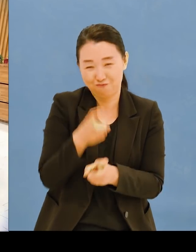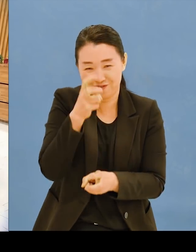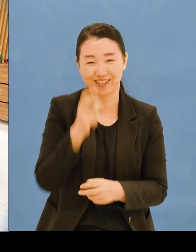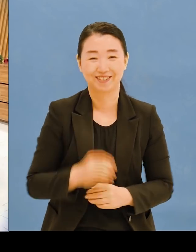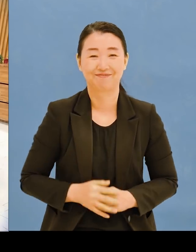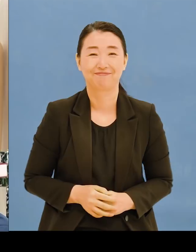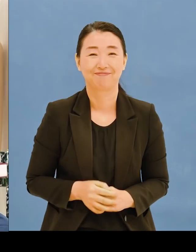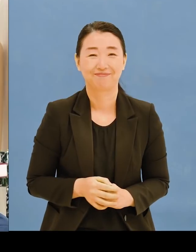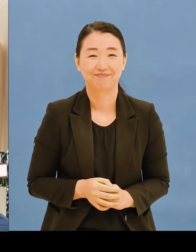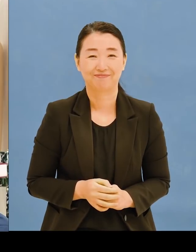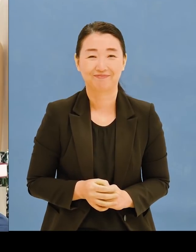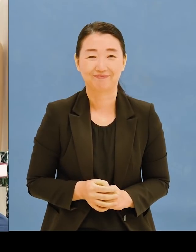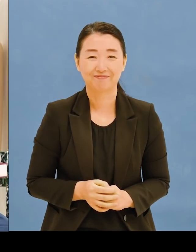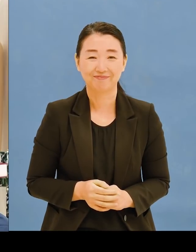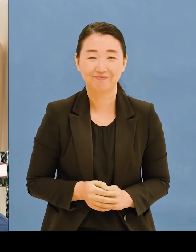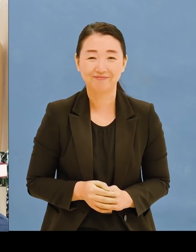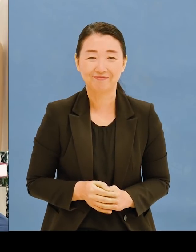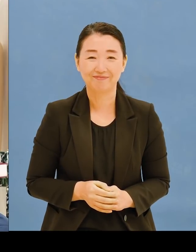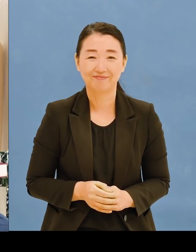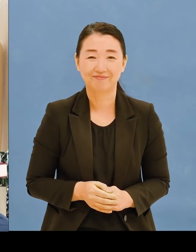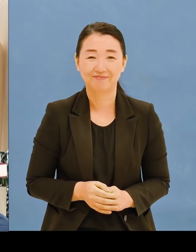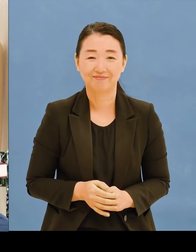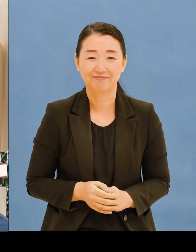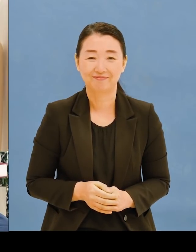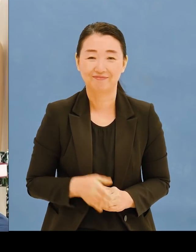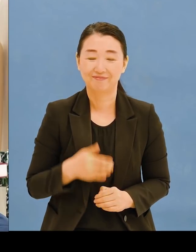당시에. 네. 네, 제가